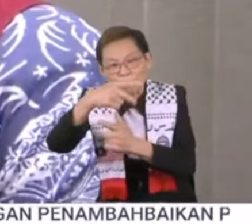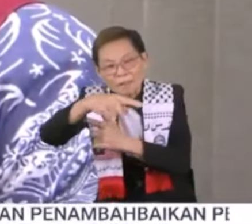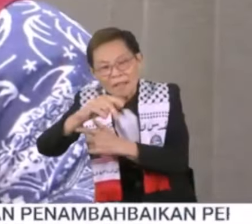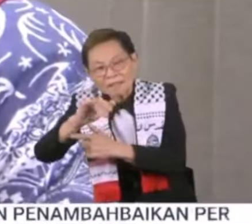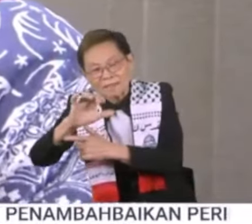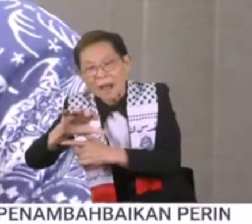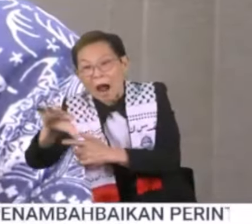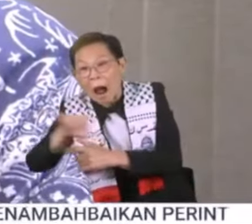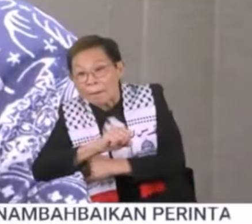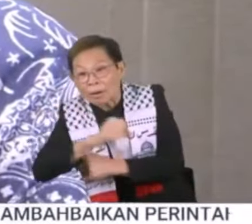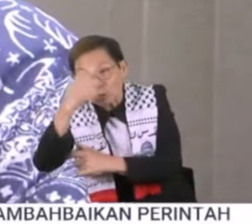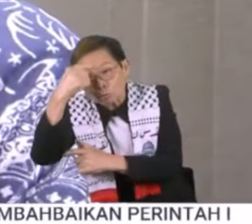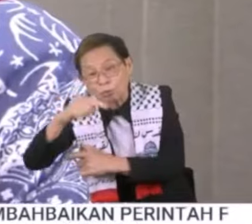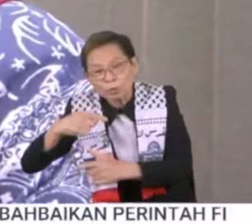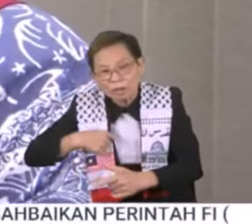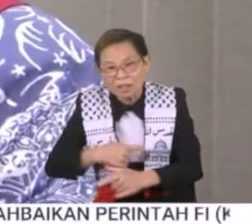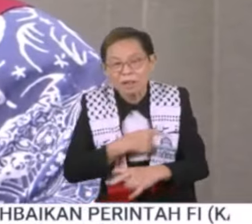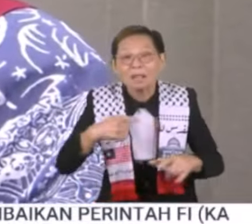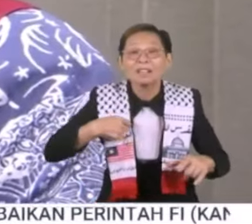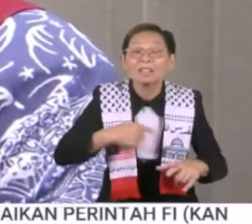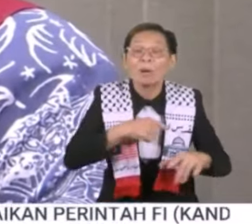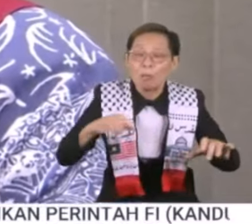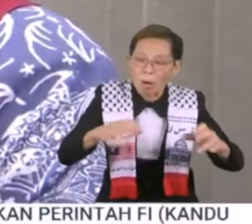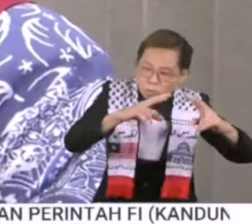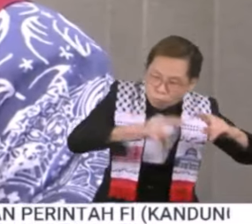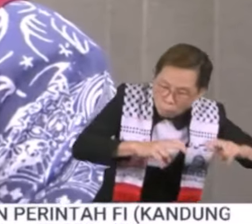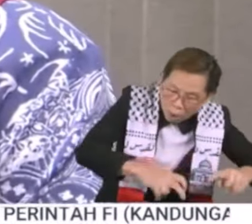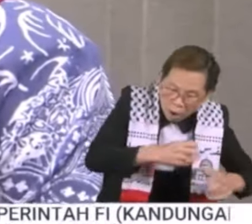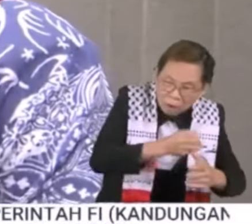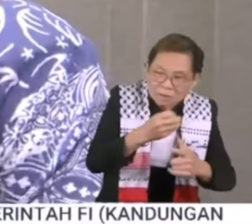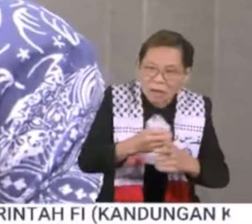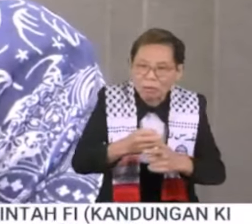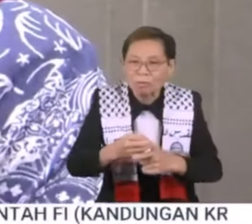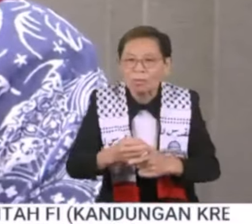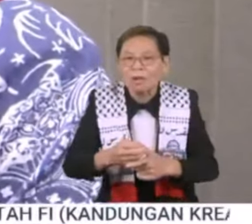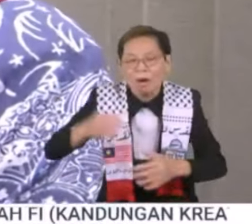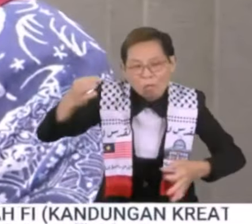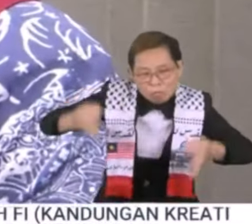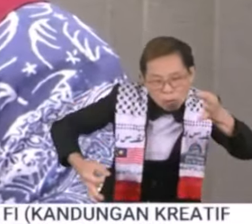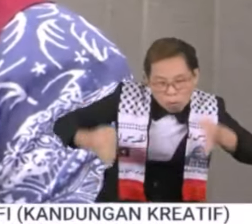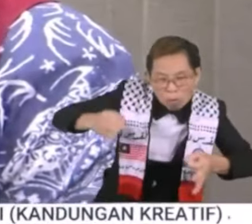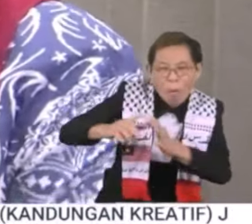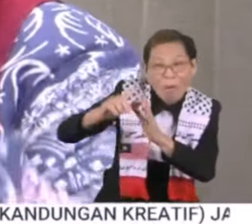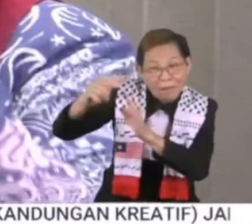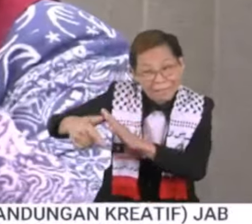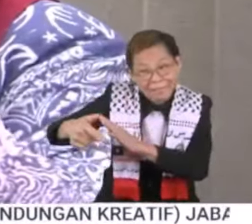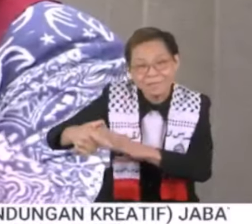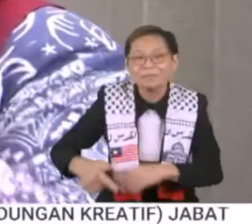untuk kita lakukan siasatan ataupun proceeding nanti.